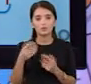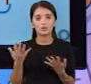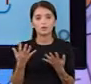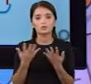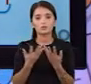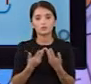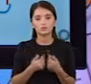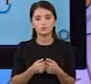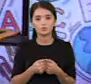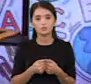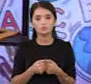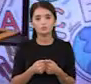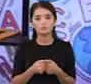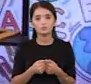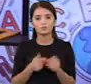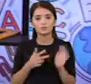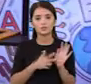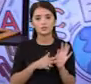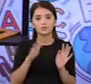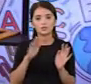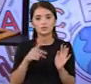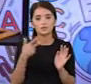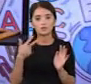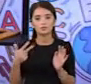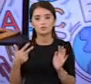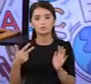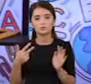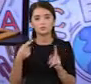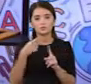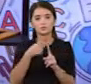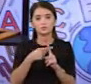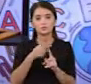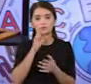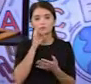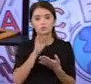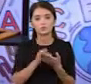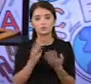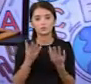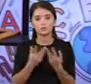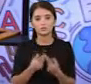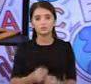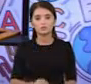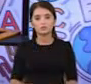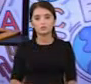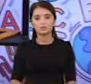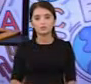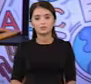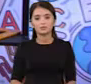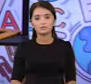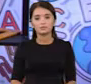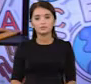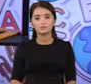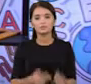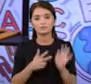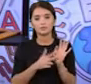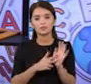qanday hisoblanadi? 8 va 3 sonlarini yig'indisini hisoblash orqali. Demak,